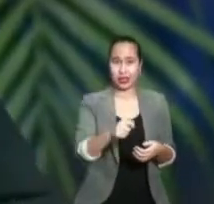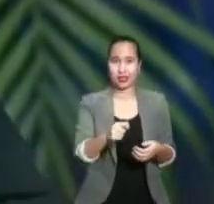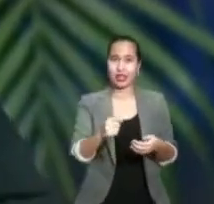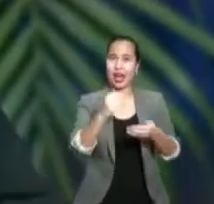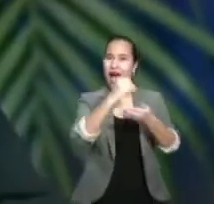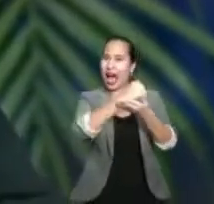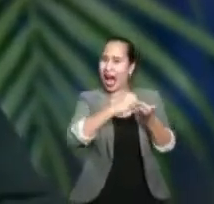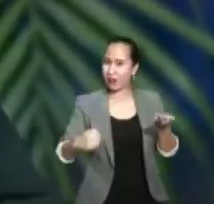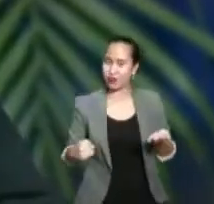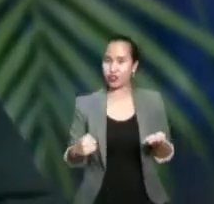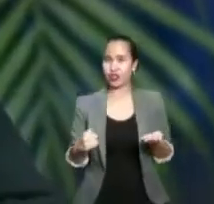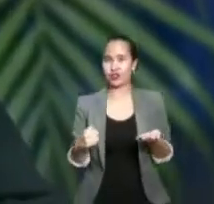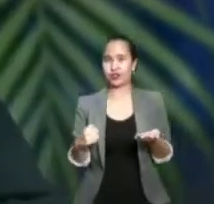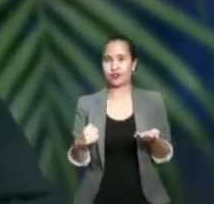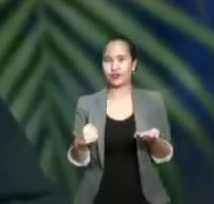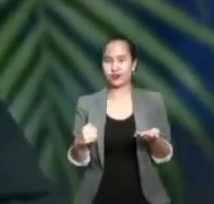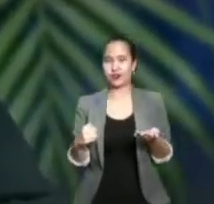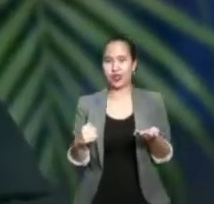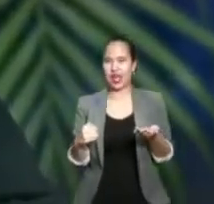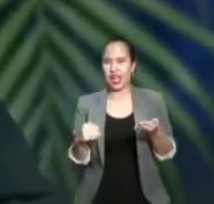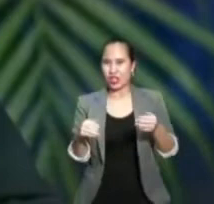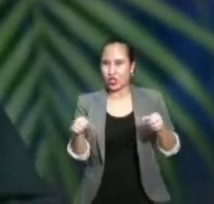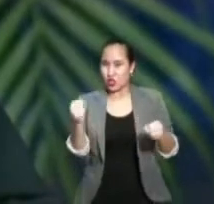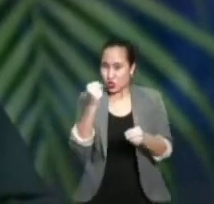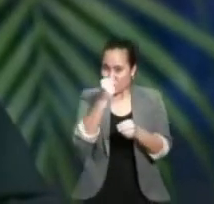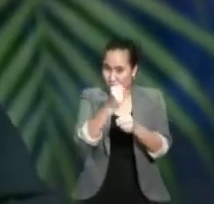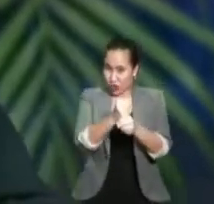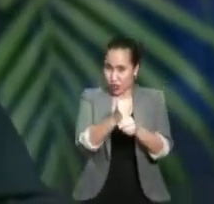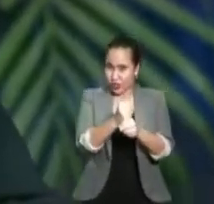opgetrokken worden en tot een bedrag van